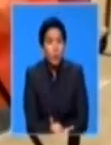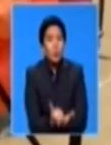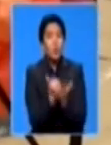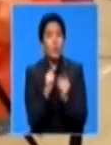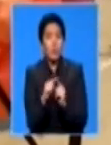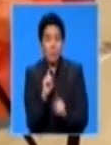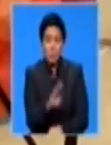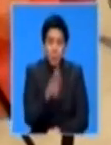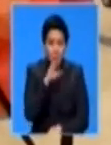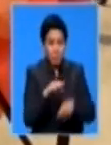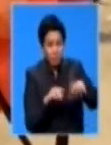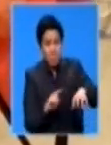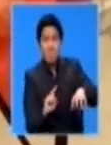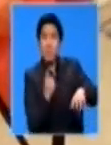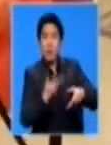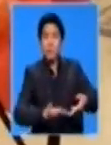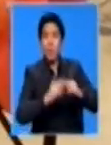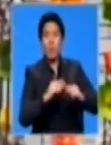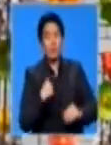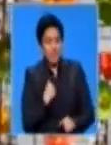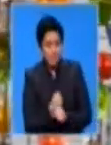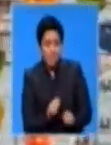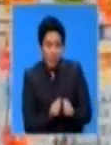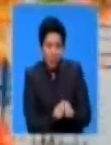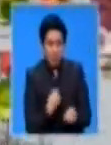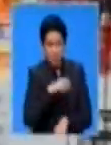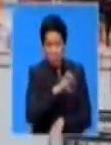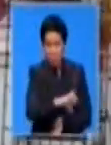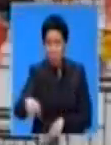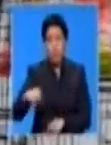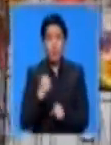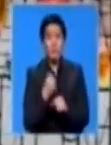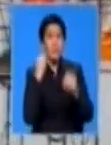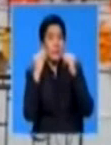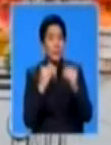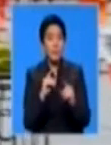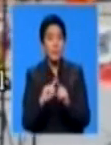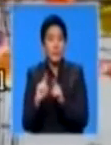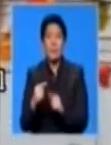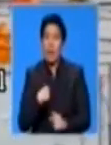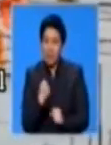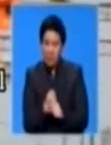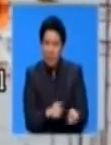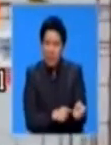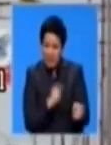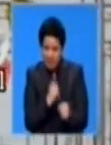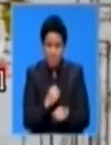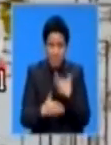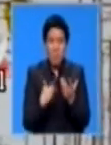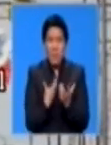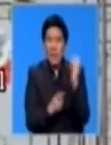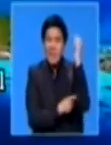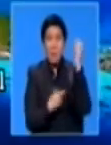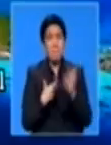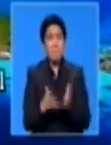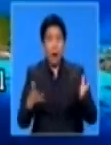ผู้ประกอบการรุ่นใหม่นะครับขึ้นมาเป็นจำนวนมากพร้อมทุกคนในหลายกิจกรรมผมอยากเร่งไอ้กิจกรรมที่มีศักยภาพมีวัตถุดิบมากๆเนี่ย